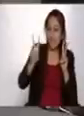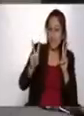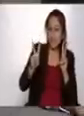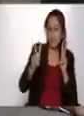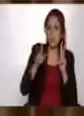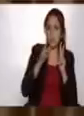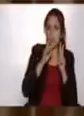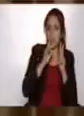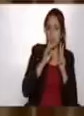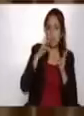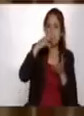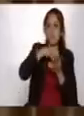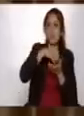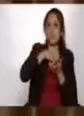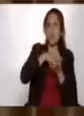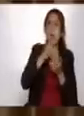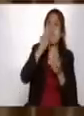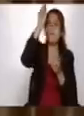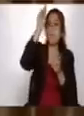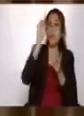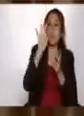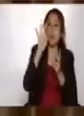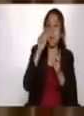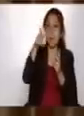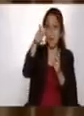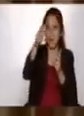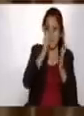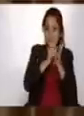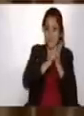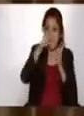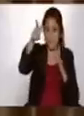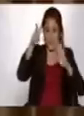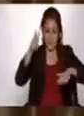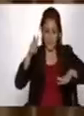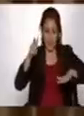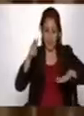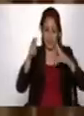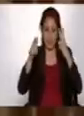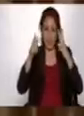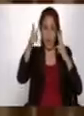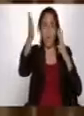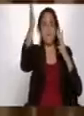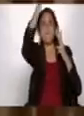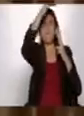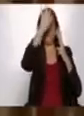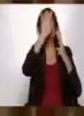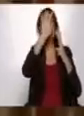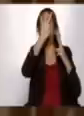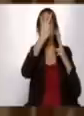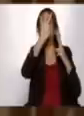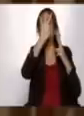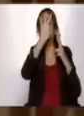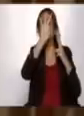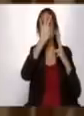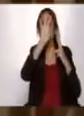بقى؟ وطلع بيها الشقه بتاعته في الثالث، في نفس عمارتك انت فوق، يعني انا في الدور الثاني وهو في الثالث. خدها وطلع. وبعدين؟ الوقت